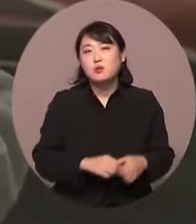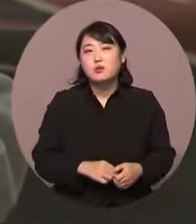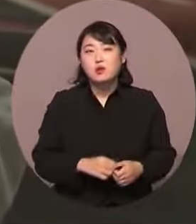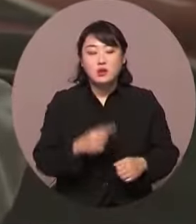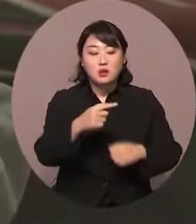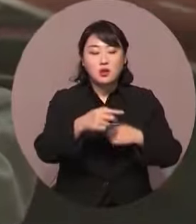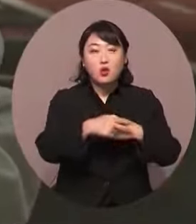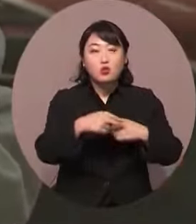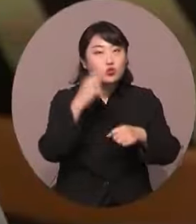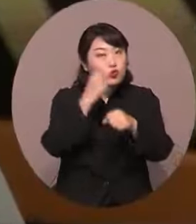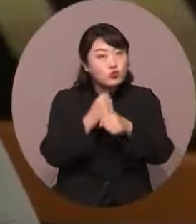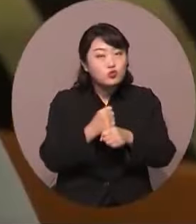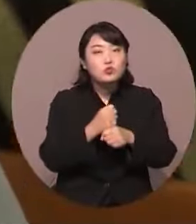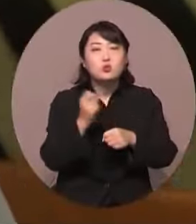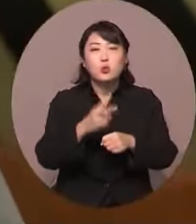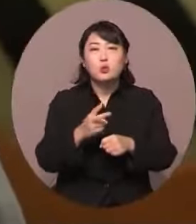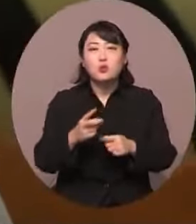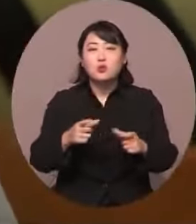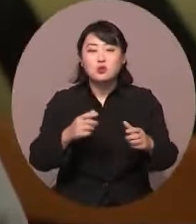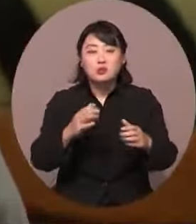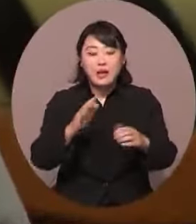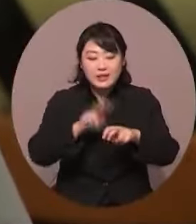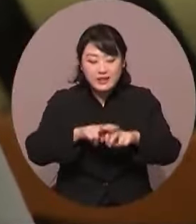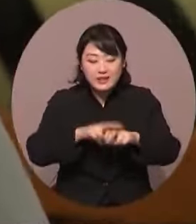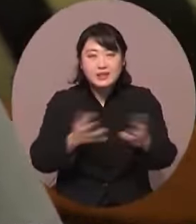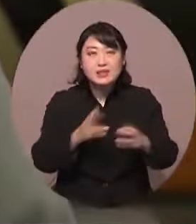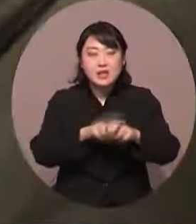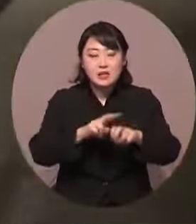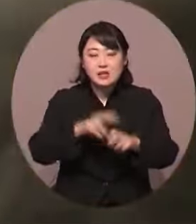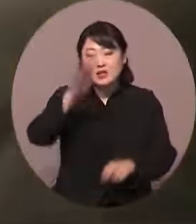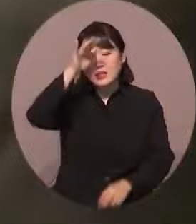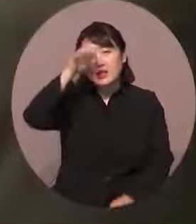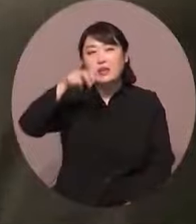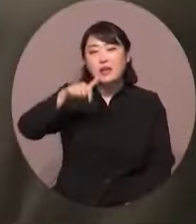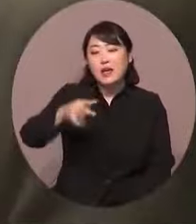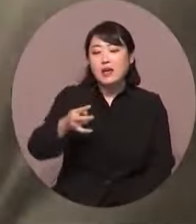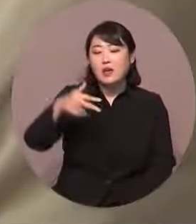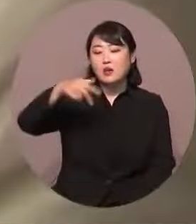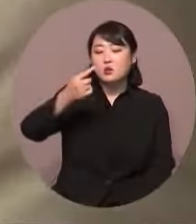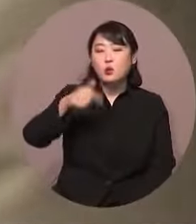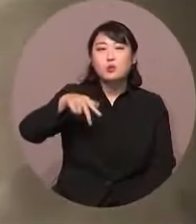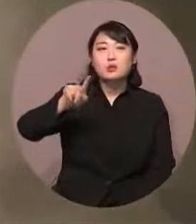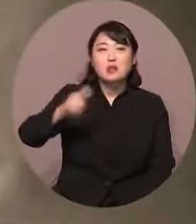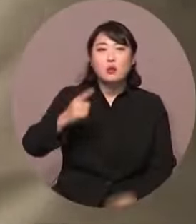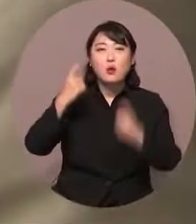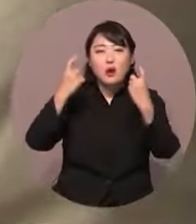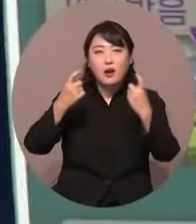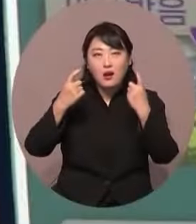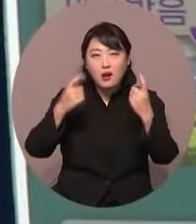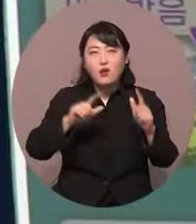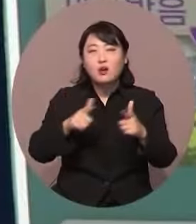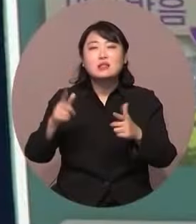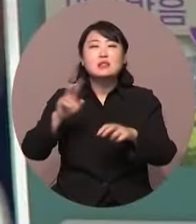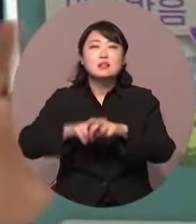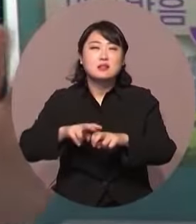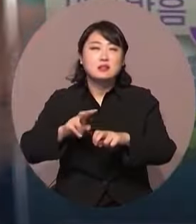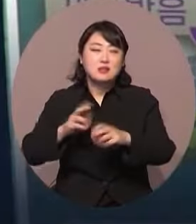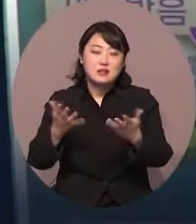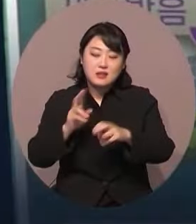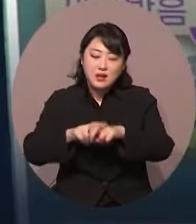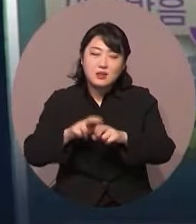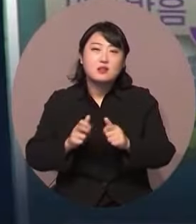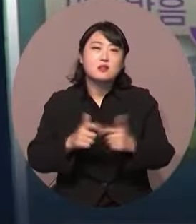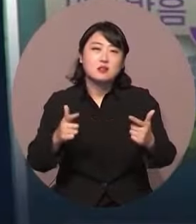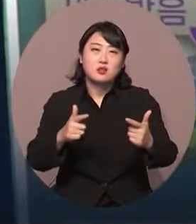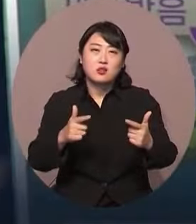통한 혁신성장도시, 녹색일자리, 개족산 관광벨트 조성이 핵심 공약입니다. 대청댐,